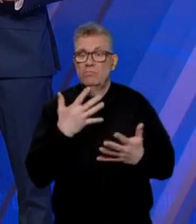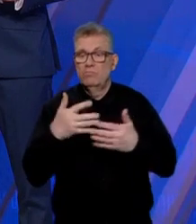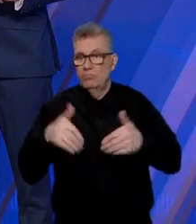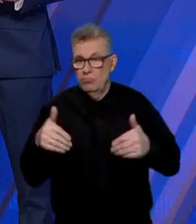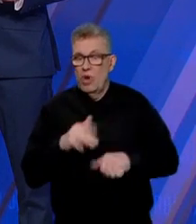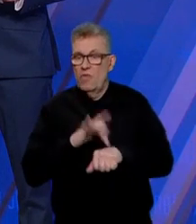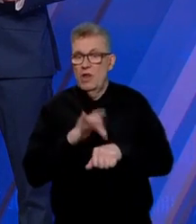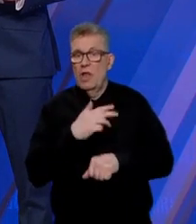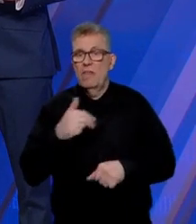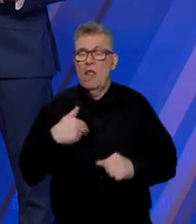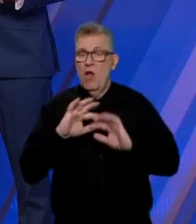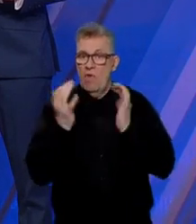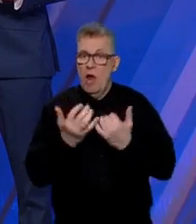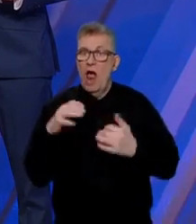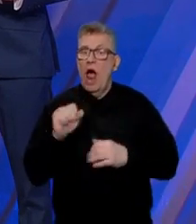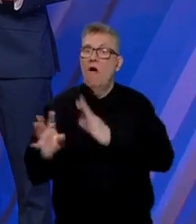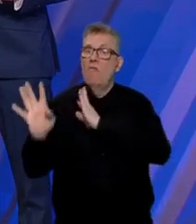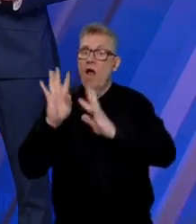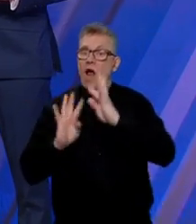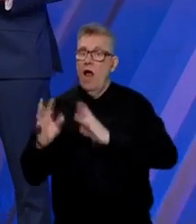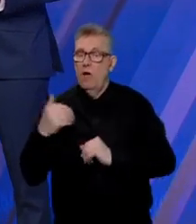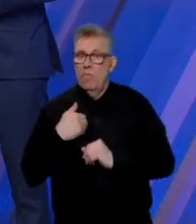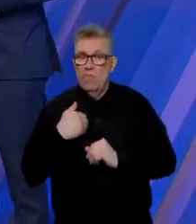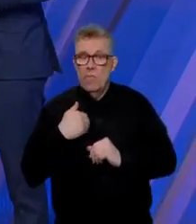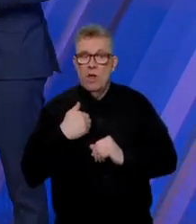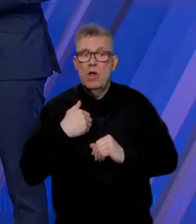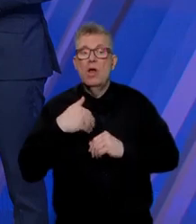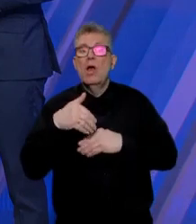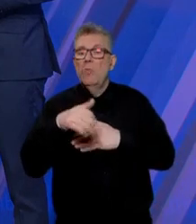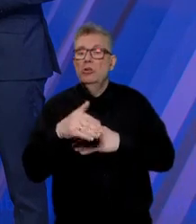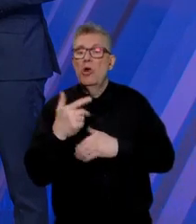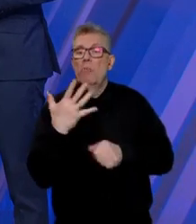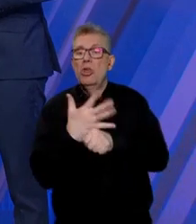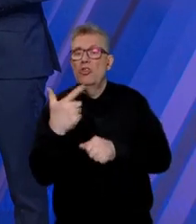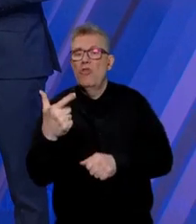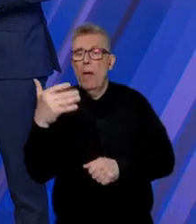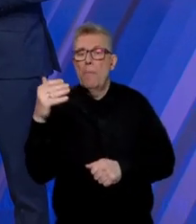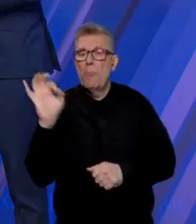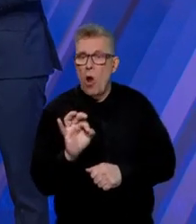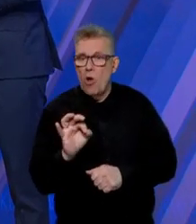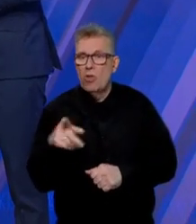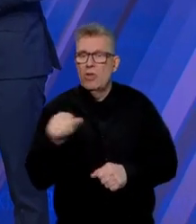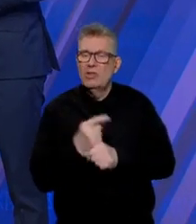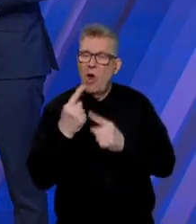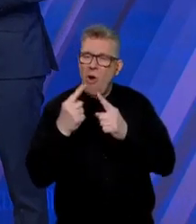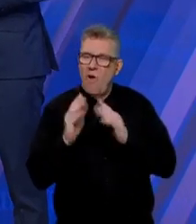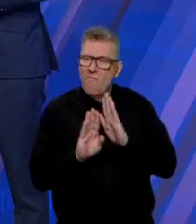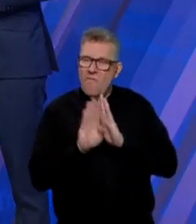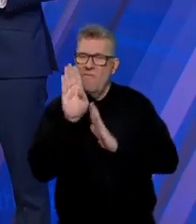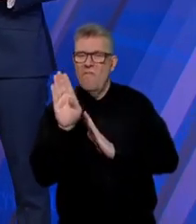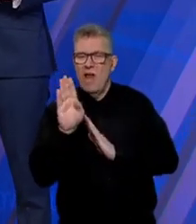Sejmiku, a frekwencja w naszym regionie wyniosła niecałe 52%. I jest odrobinę